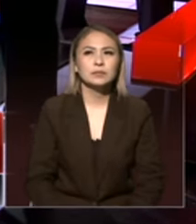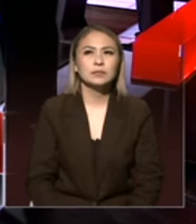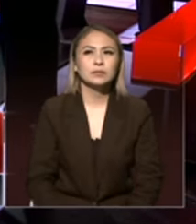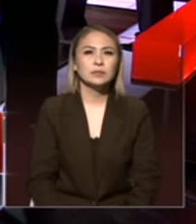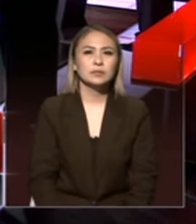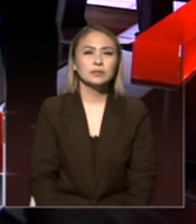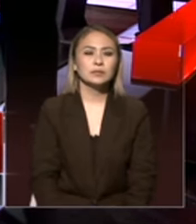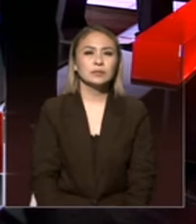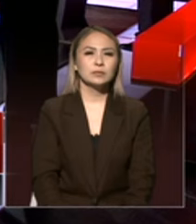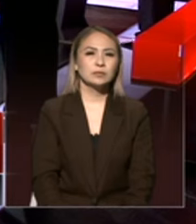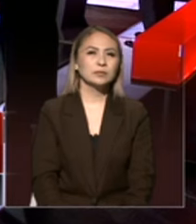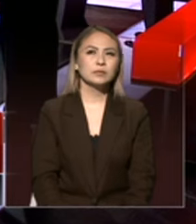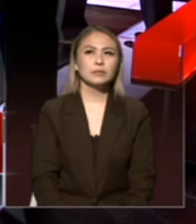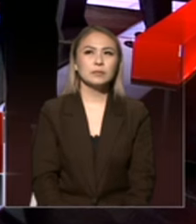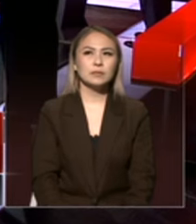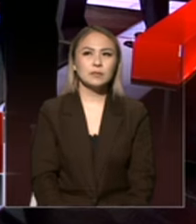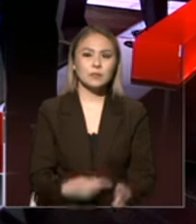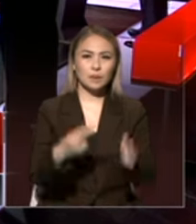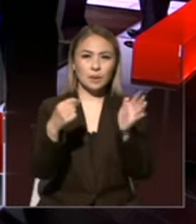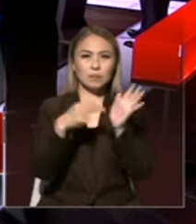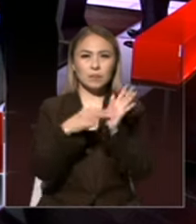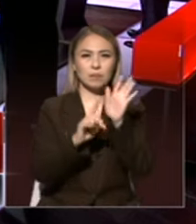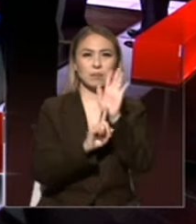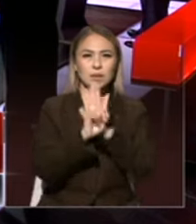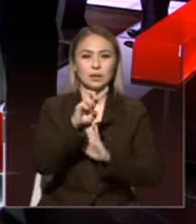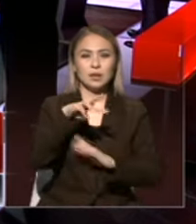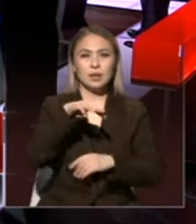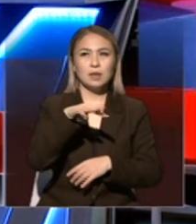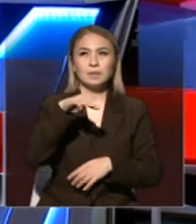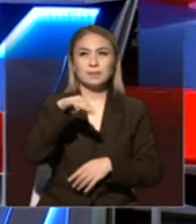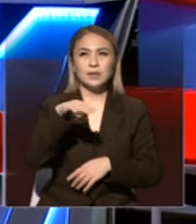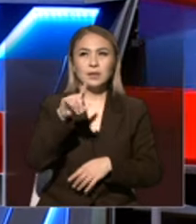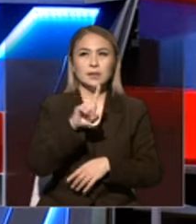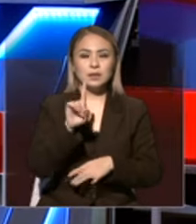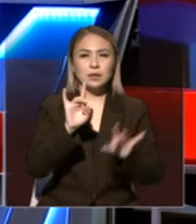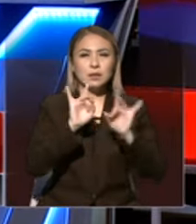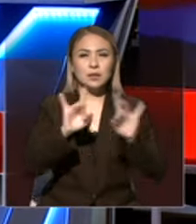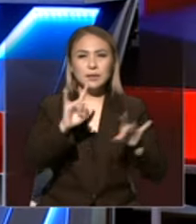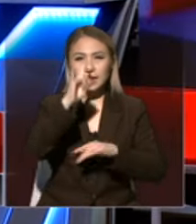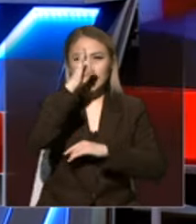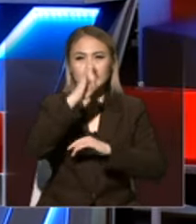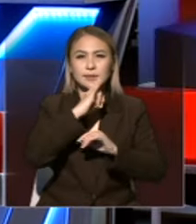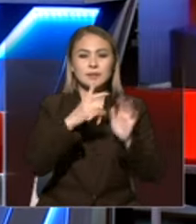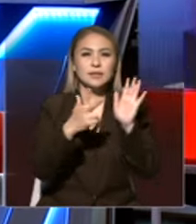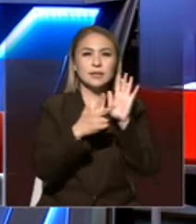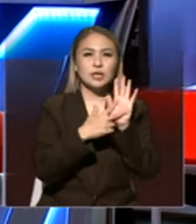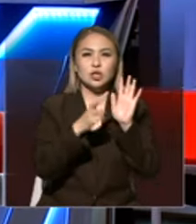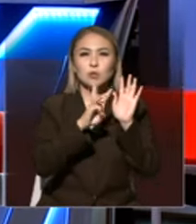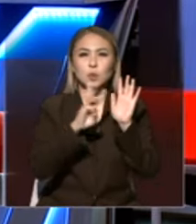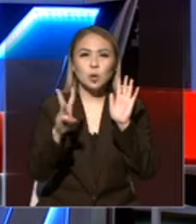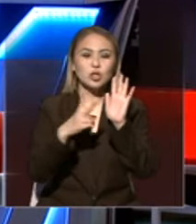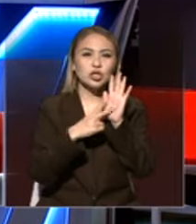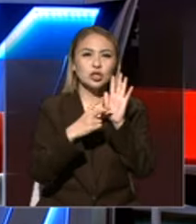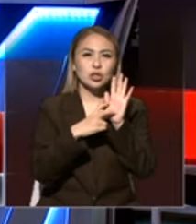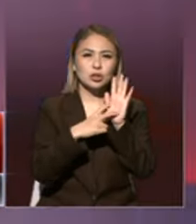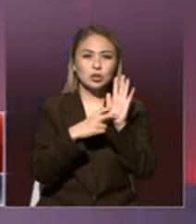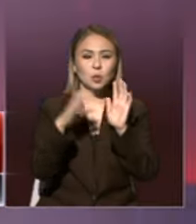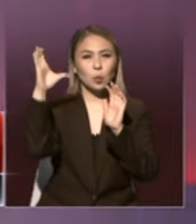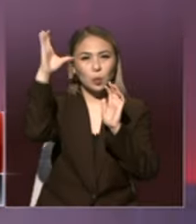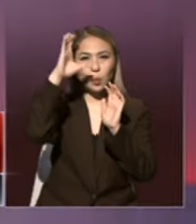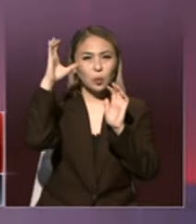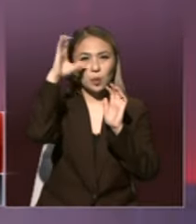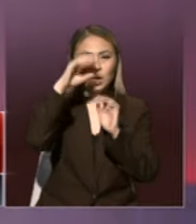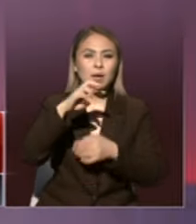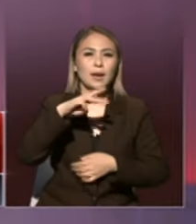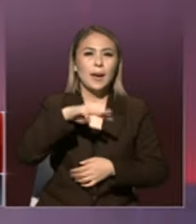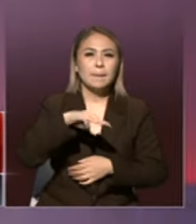болса, бағасынан бастайын. МТЗ-нің бағасын айтты ғой жаңа. Қазақстанда 8 миллион 700 тұрады. Өзбекстанда,